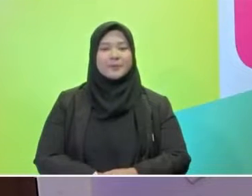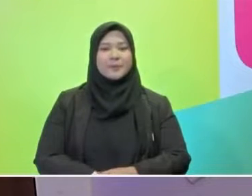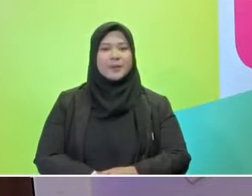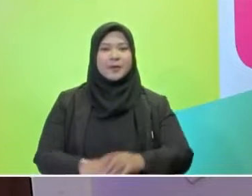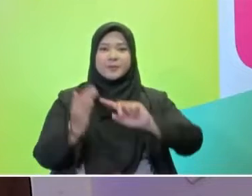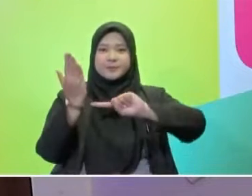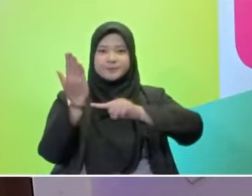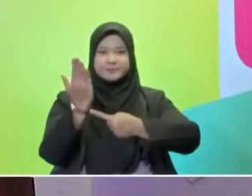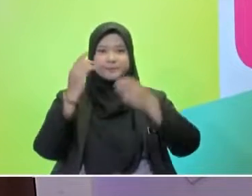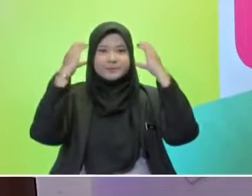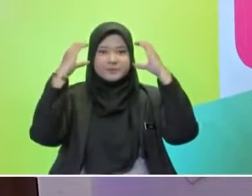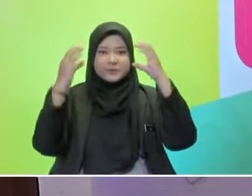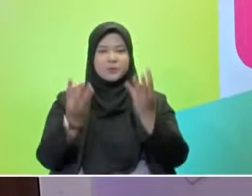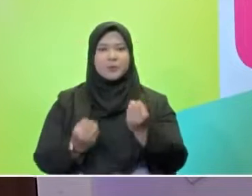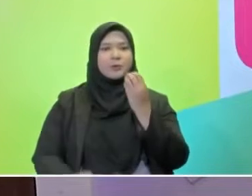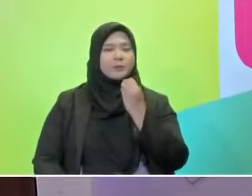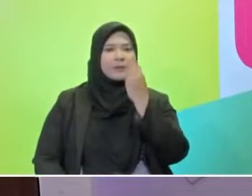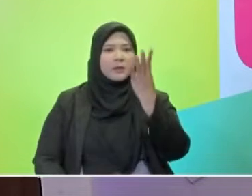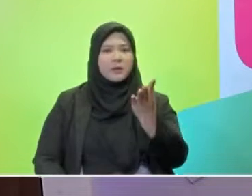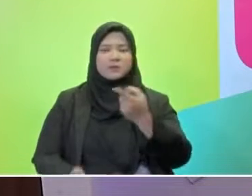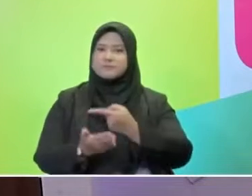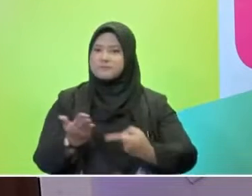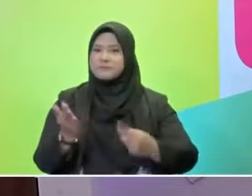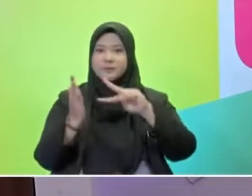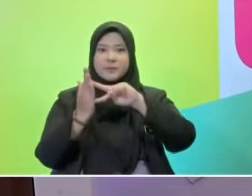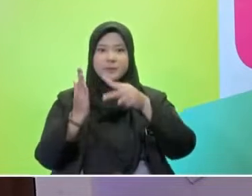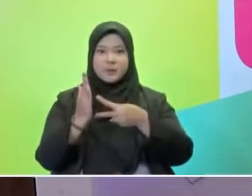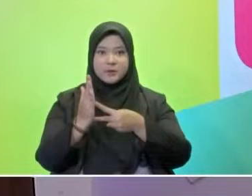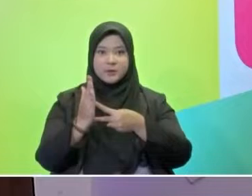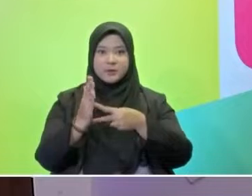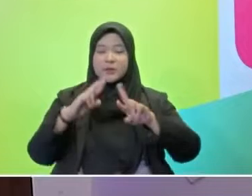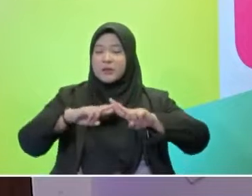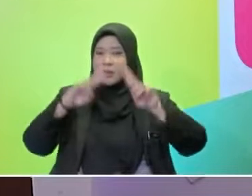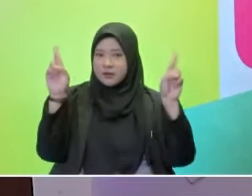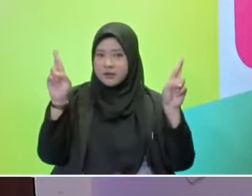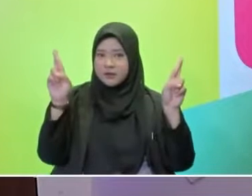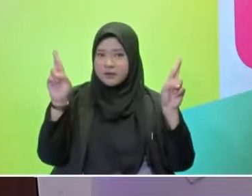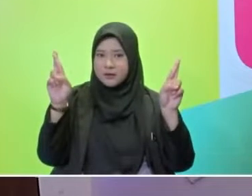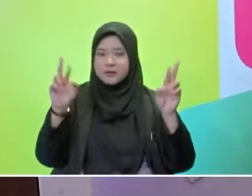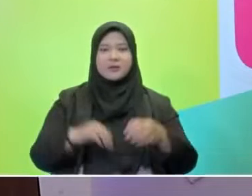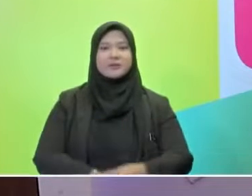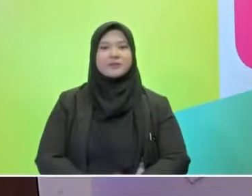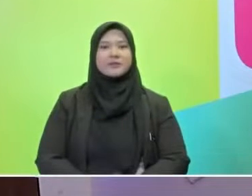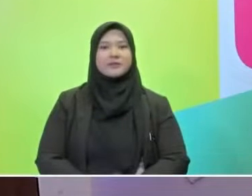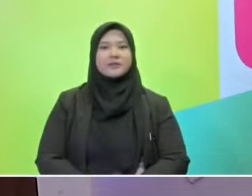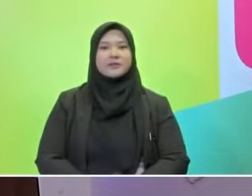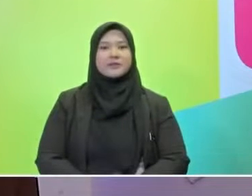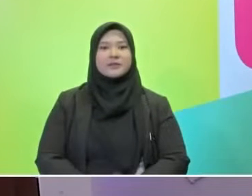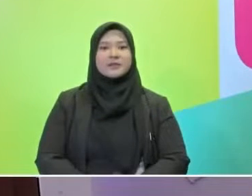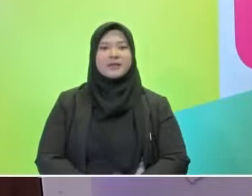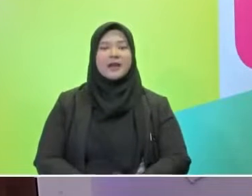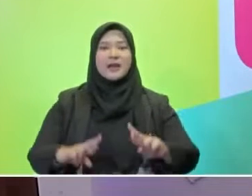perayaan ya. Baik. Okey, perayaan itu adalah pesta untuk merayakan sesuatu peristiwa, keramaian